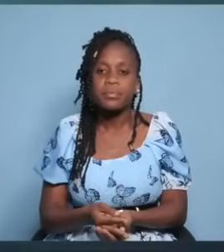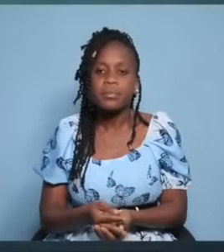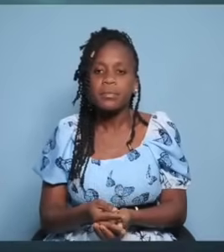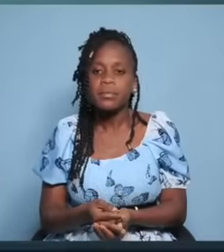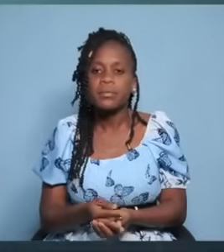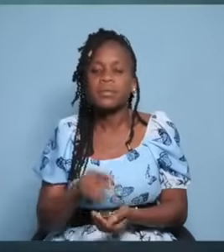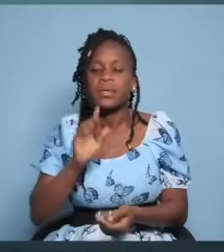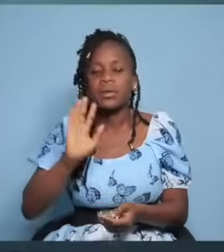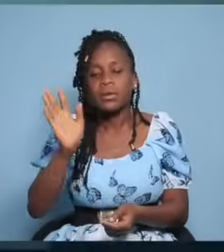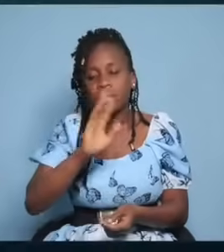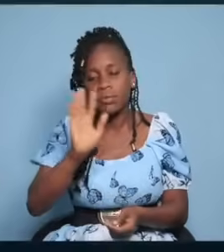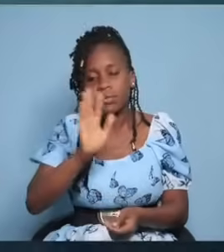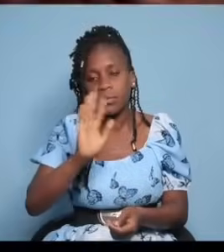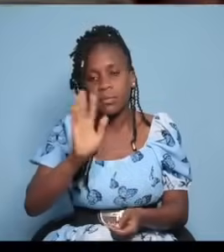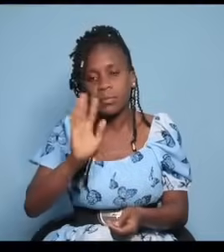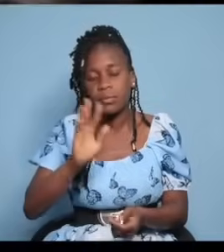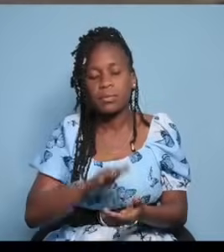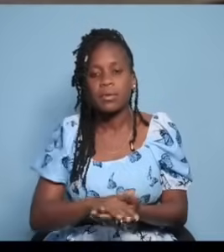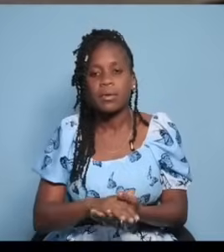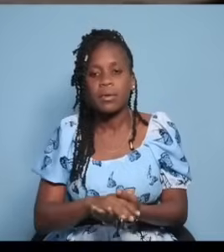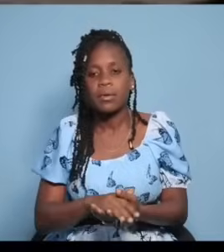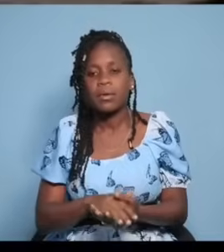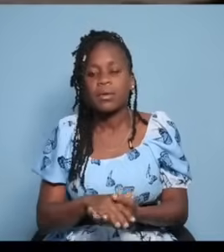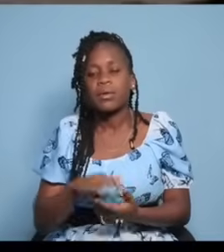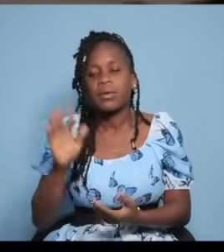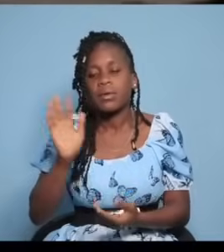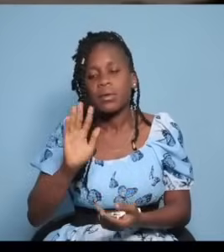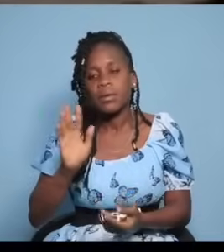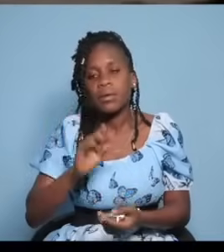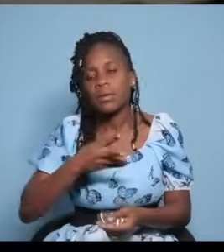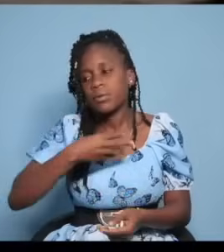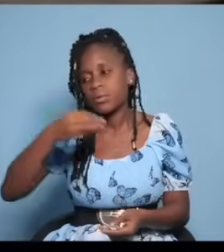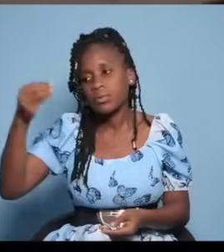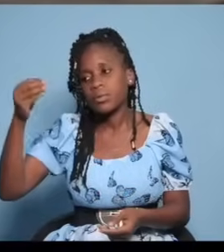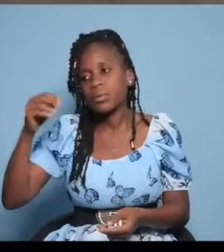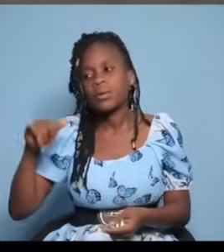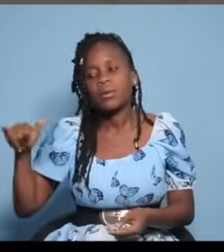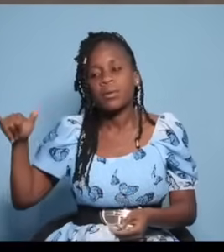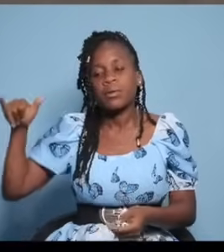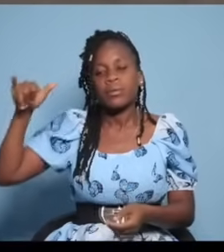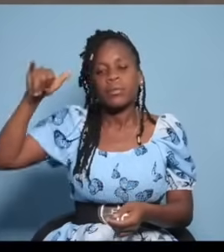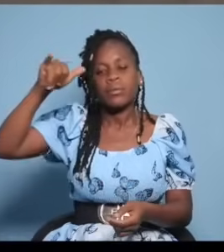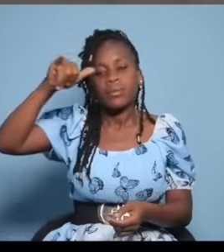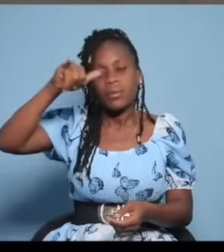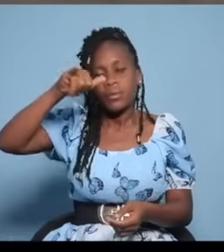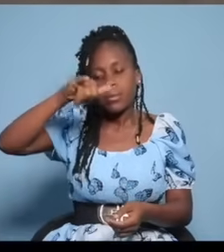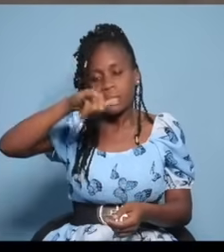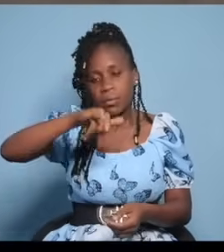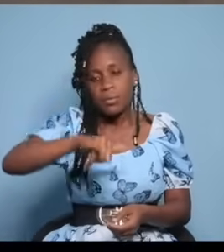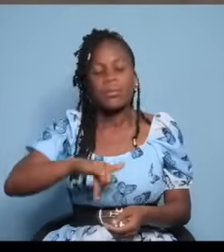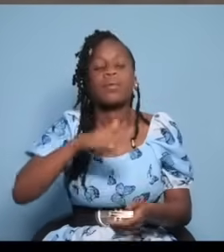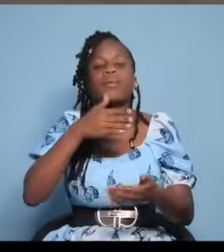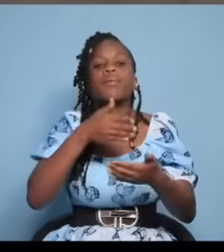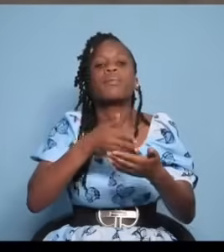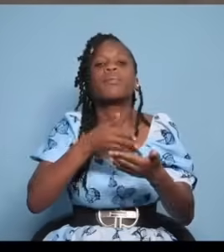Museveni akawaga ikaondoka. Ndege hiyo iliondoka moja kwa moja mpaka katika jiji la Entebbe.